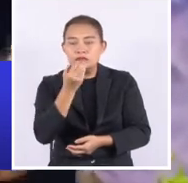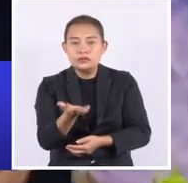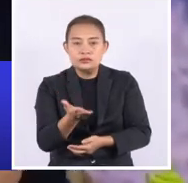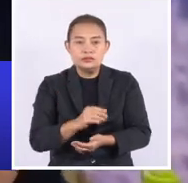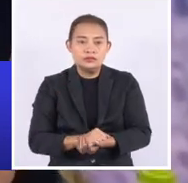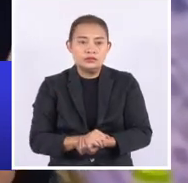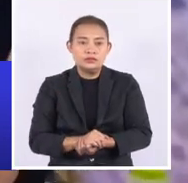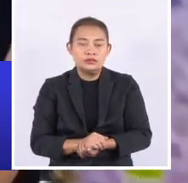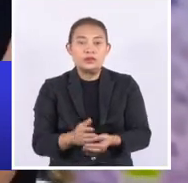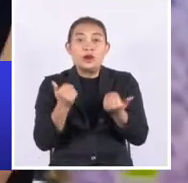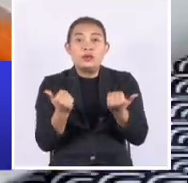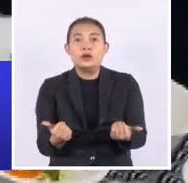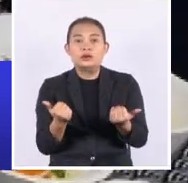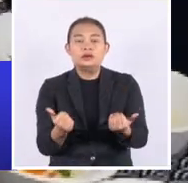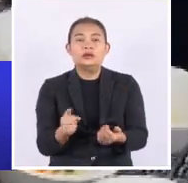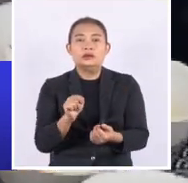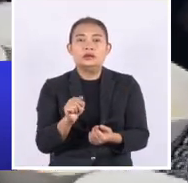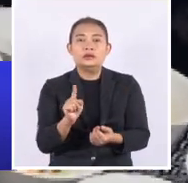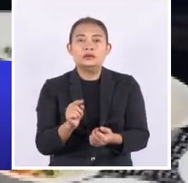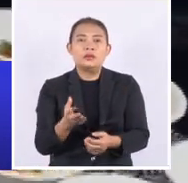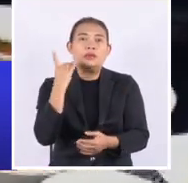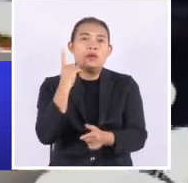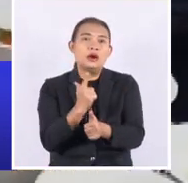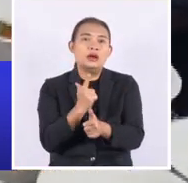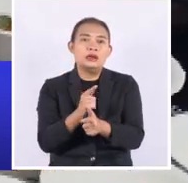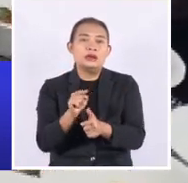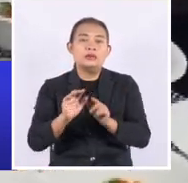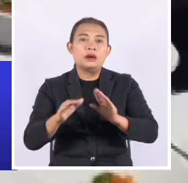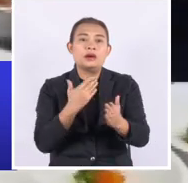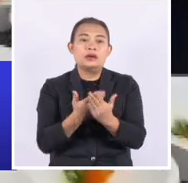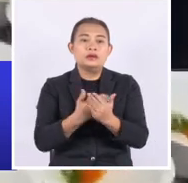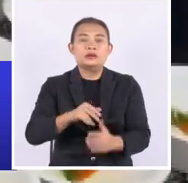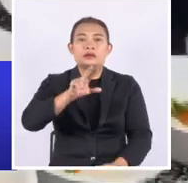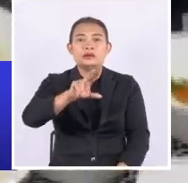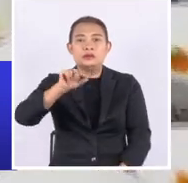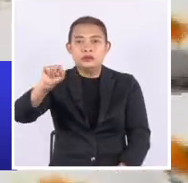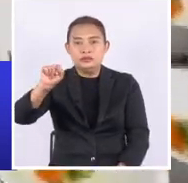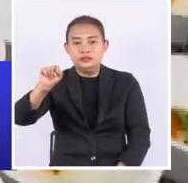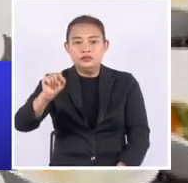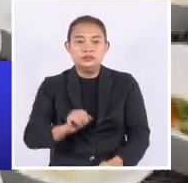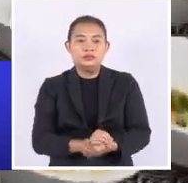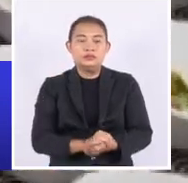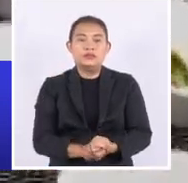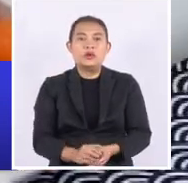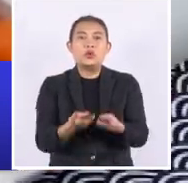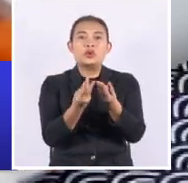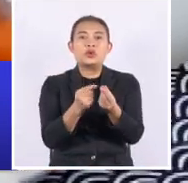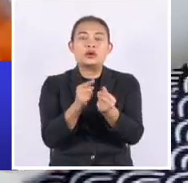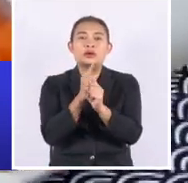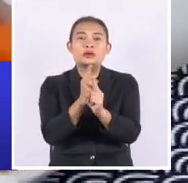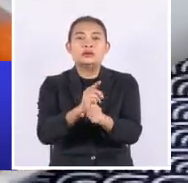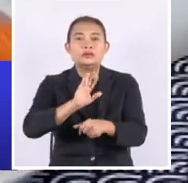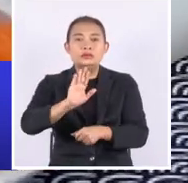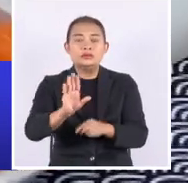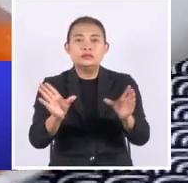ทีนี้วันนี้ที่ไปเลี้ยงเมื่อวานเนี่ยเขาบอกว่าราคาประมาณสัก 300,000 บาทแล้วทีนี้เลขเด็ดตามสูตรใน